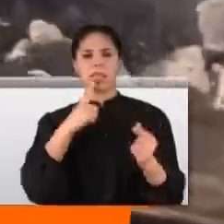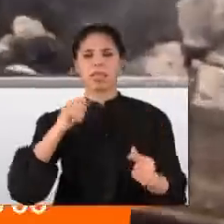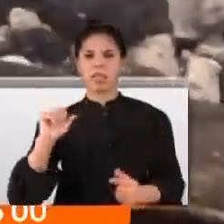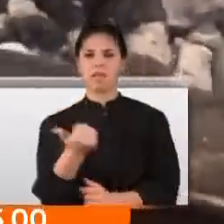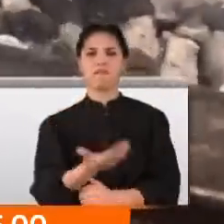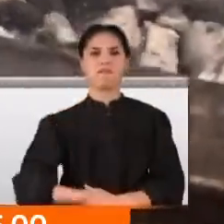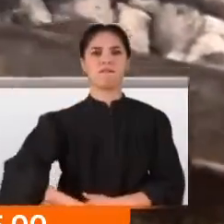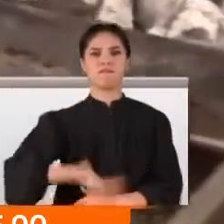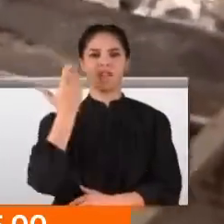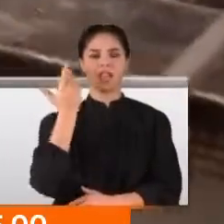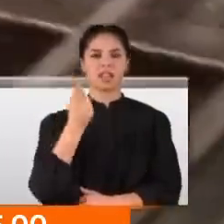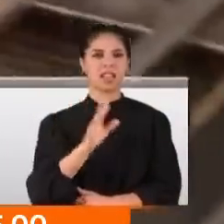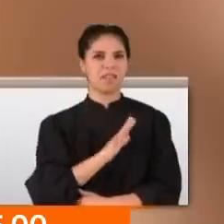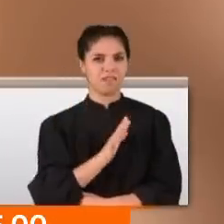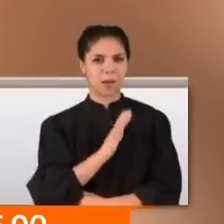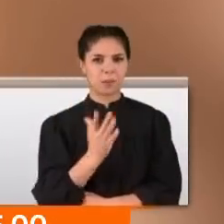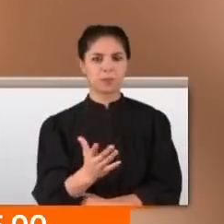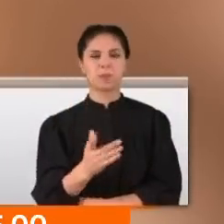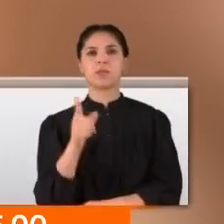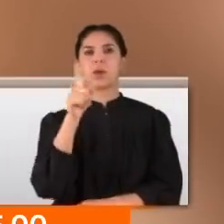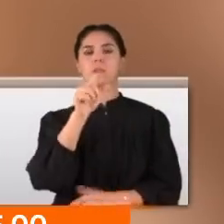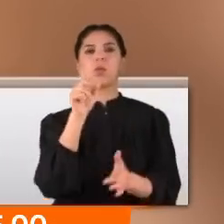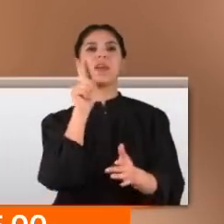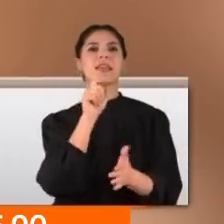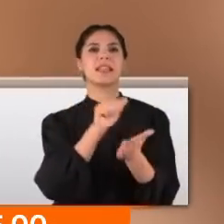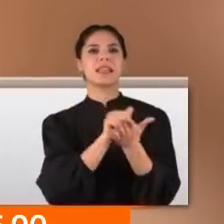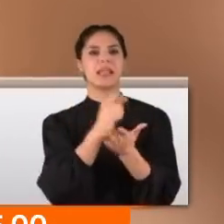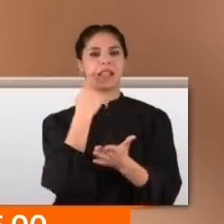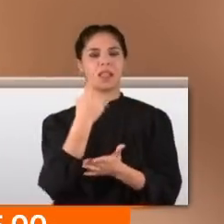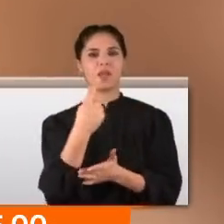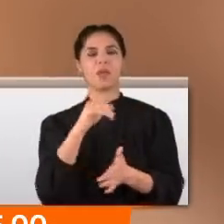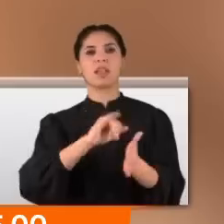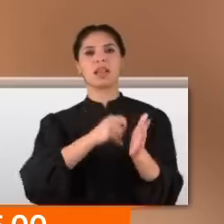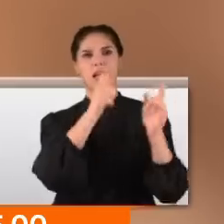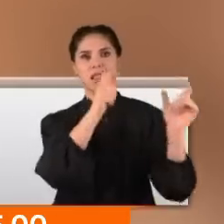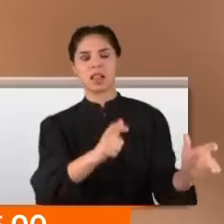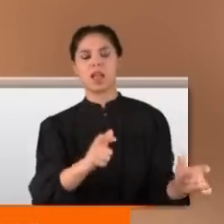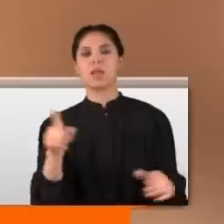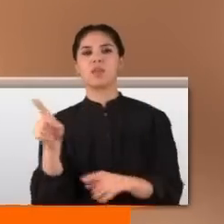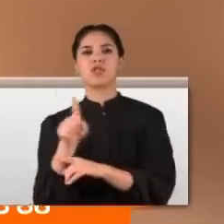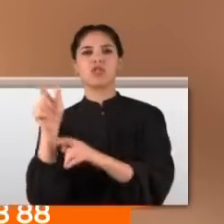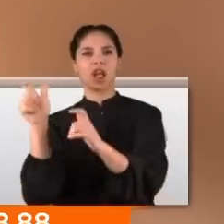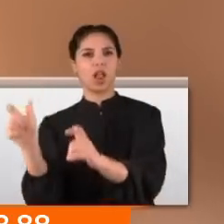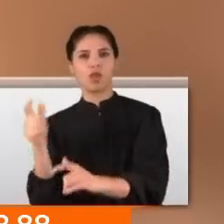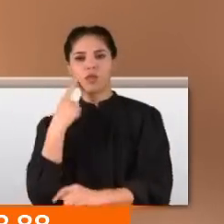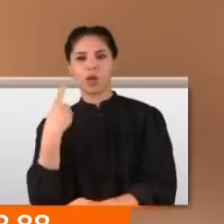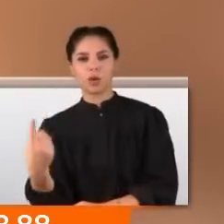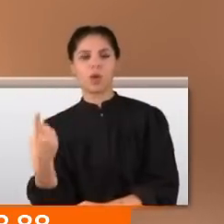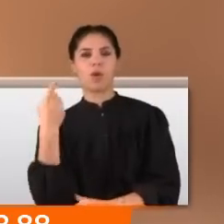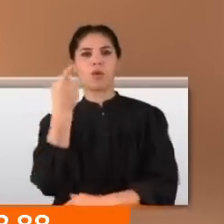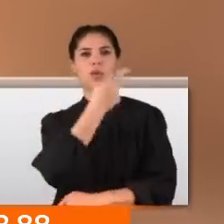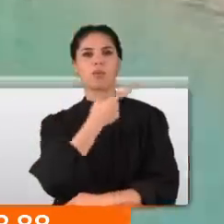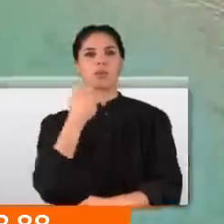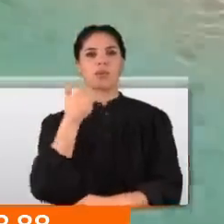çeşidi olarak bayağı olabildiğince çeşit mevcut. The Guardian gazetesi Gaziantep ve Şanlıurfa'yı okurlarına kadim kültürler